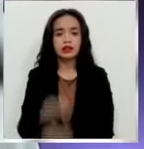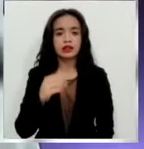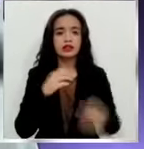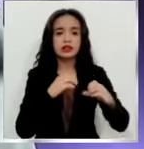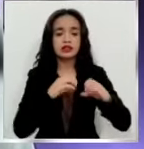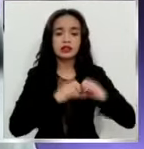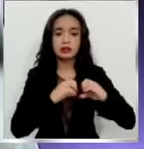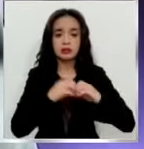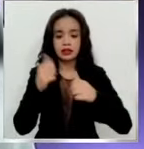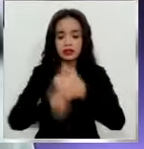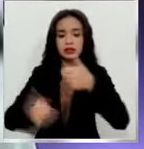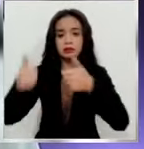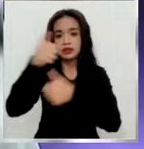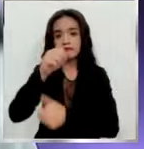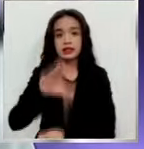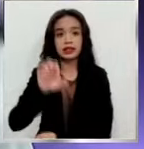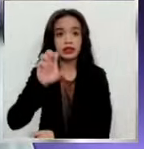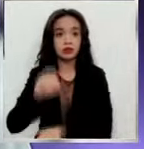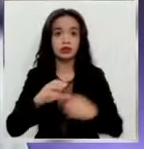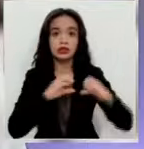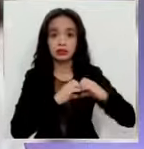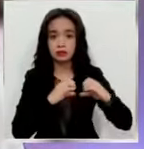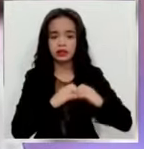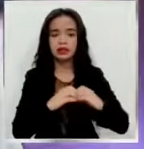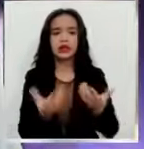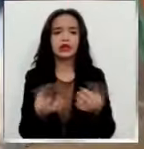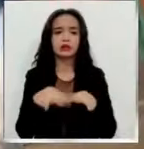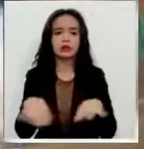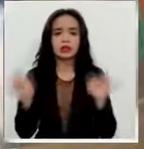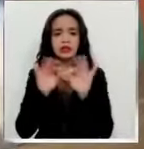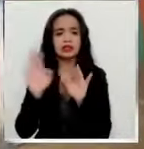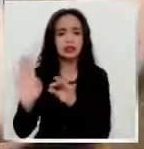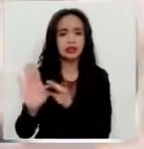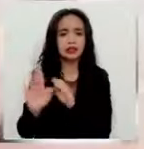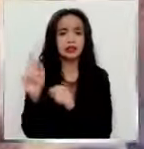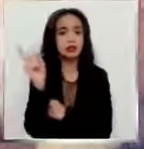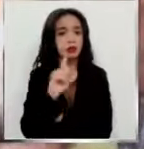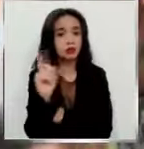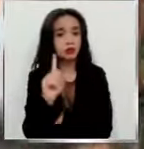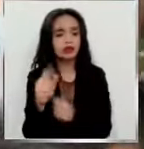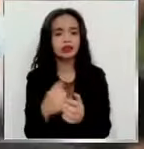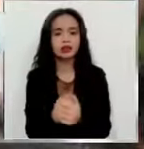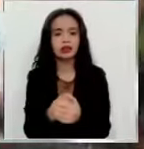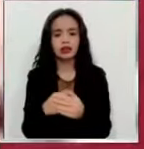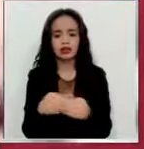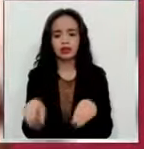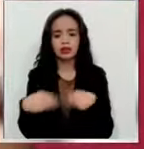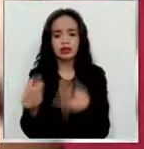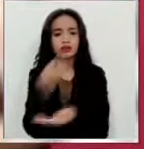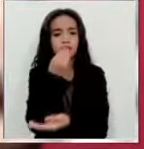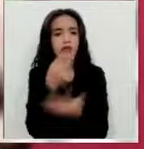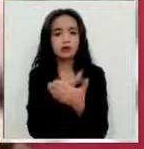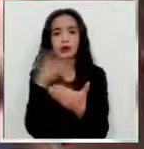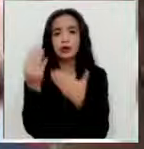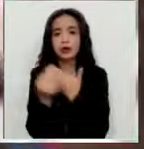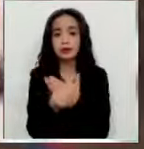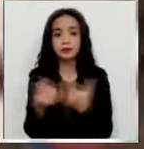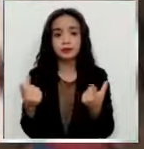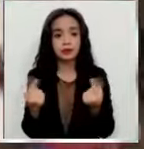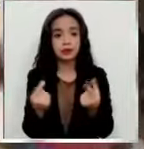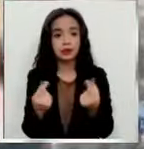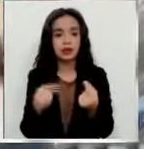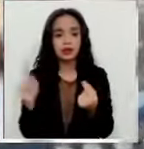CEO ng GMA Network na si Attorney Felipe Gozon, ang mga feeding program na isinasagawa ng GMA